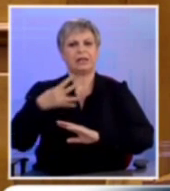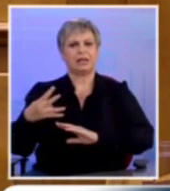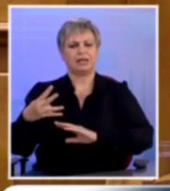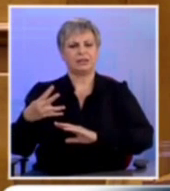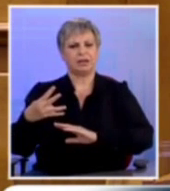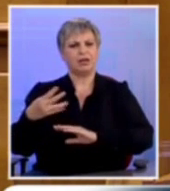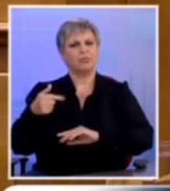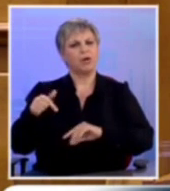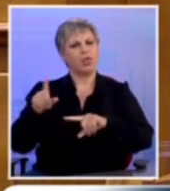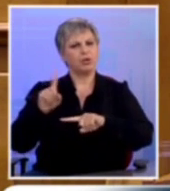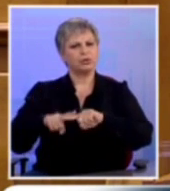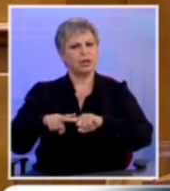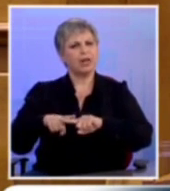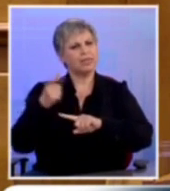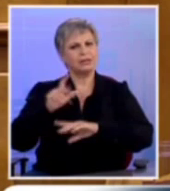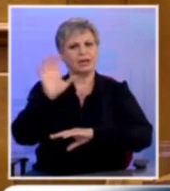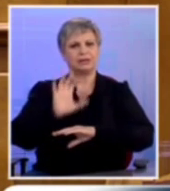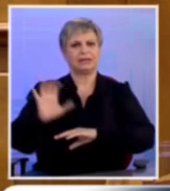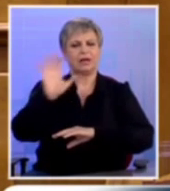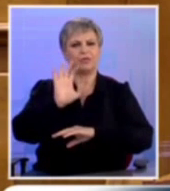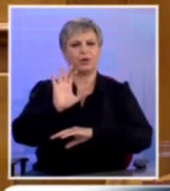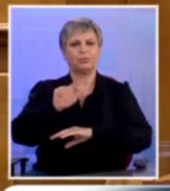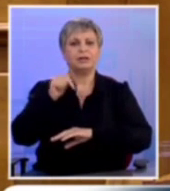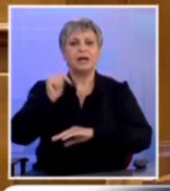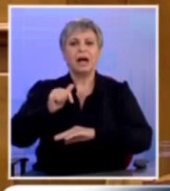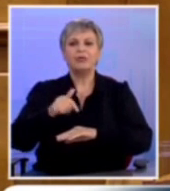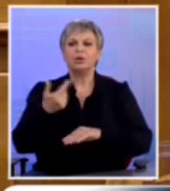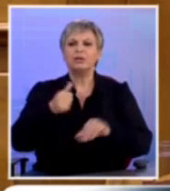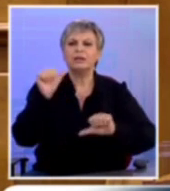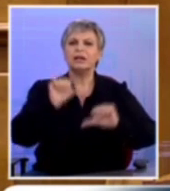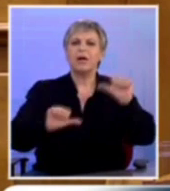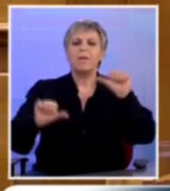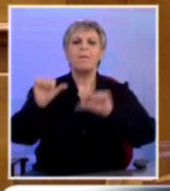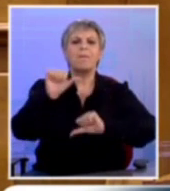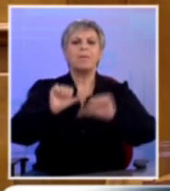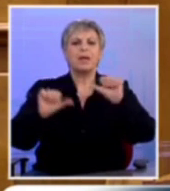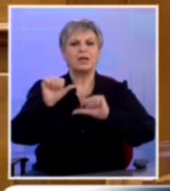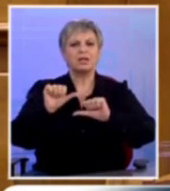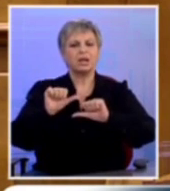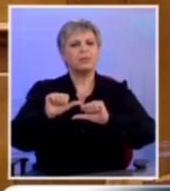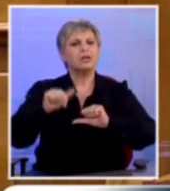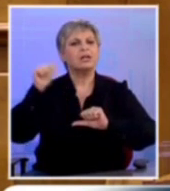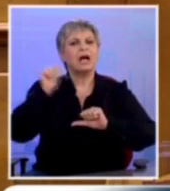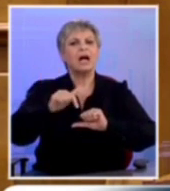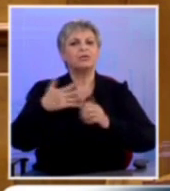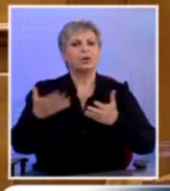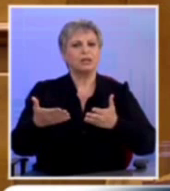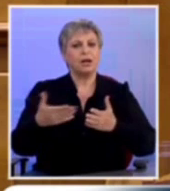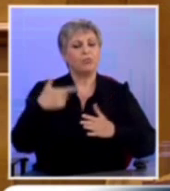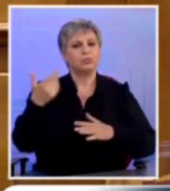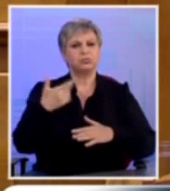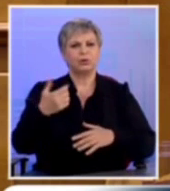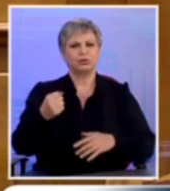στην Ελλάδα είναι ένα πρωτότυπο πείραμα, ένα δημοκρατικό ανάχωμα απέναντι στην